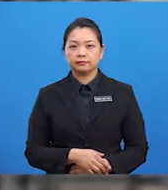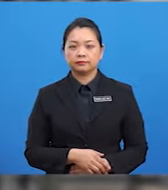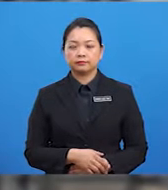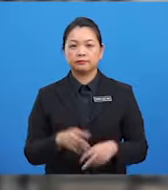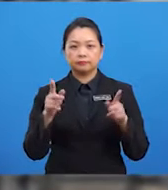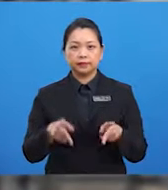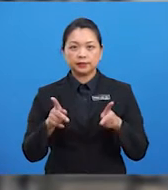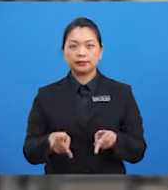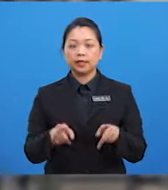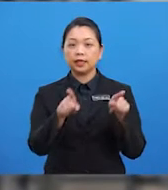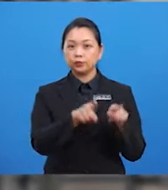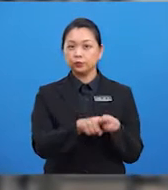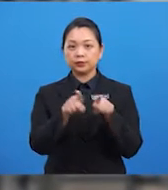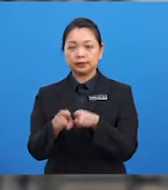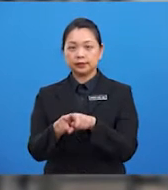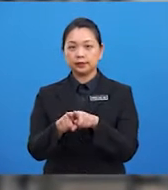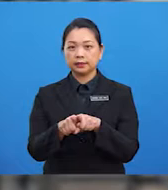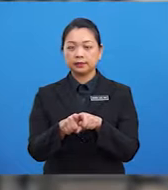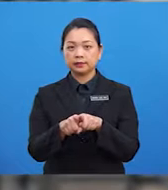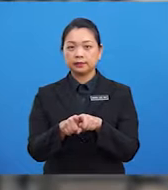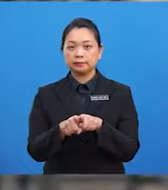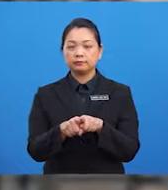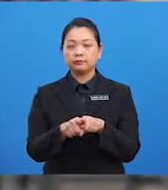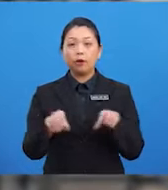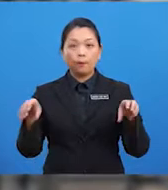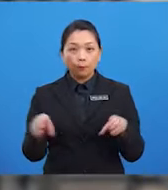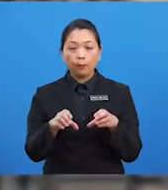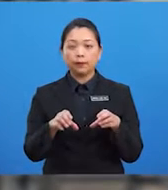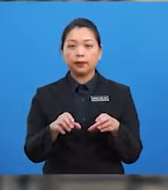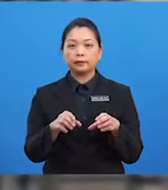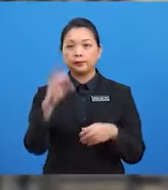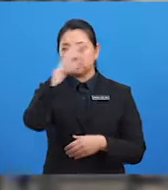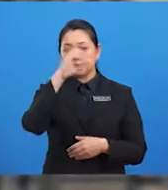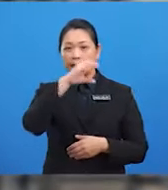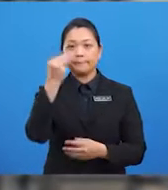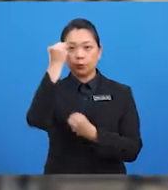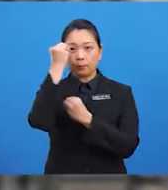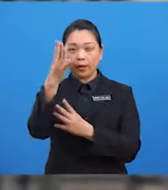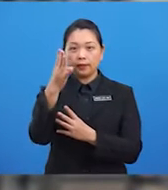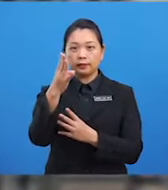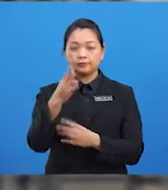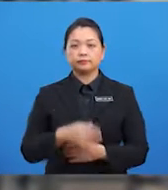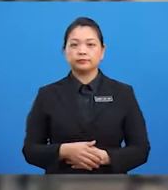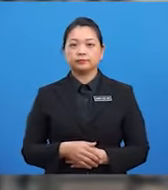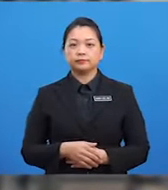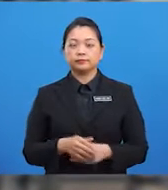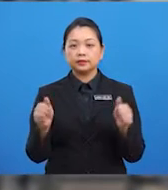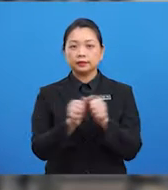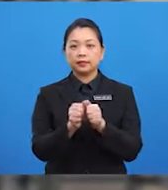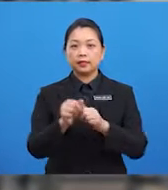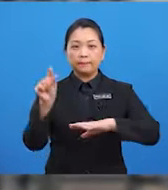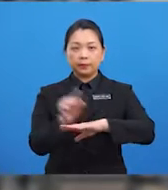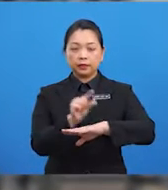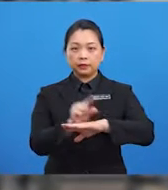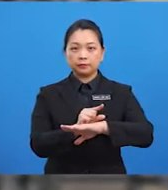Pelajar juga digalakkan untuk membuat pencarian maklumat selanjutnya dengan